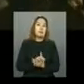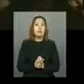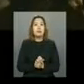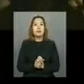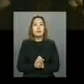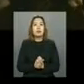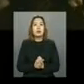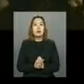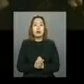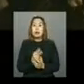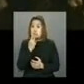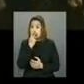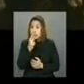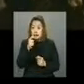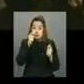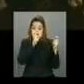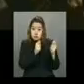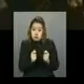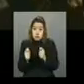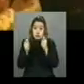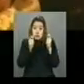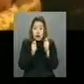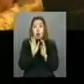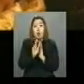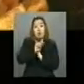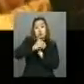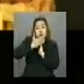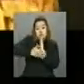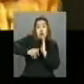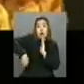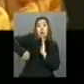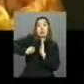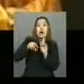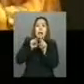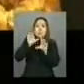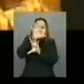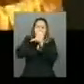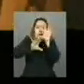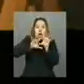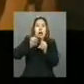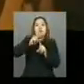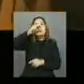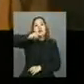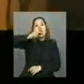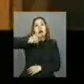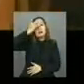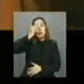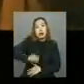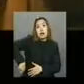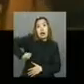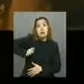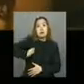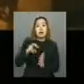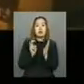สเปกทอม หรือหนังเงาของกัมพูชาซึ่งมีความคล้ายคลึงกับหนังใหญ่ของไทยที่กัมพูชาขึ้นทะเบียนมรดกโลกกับยูเนสโก